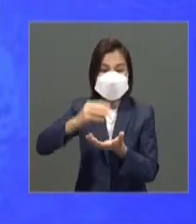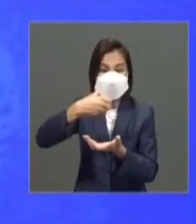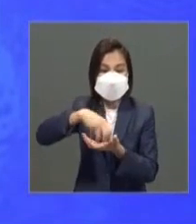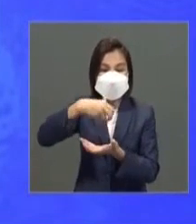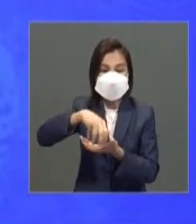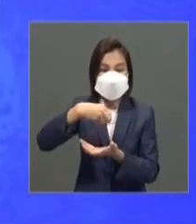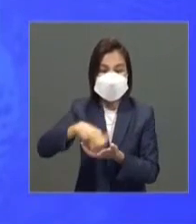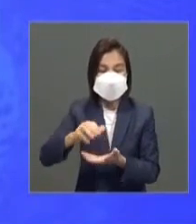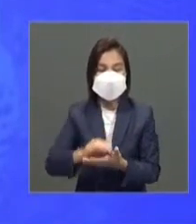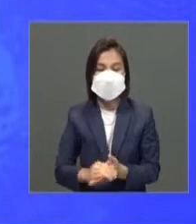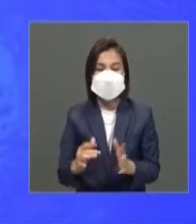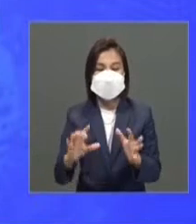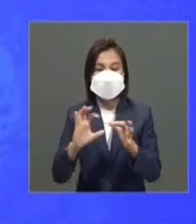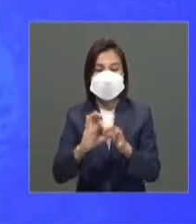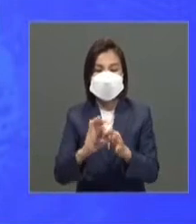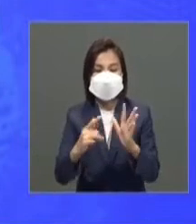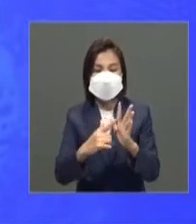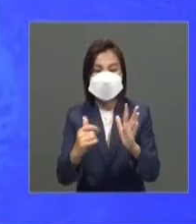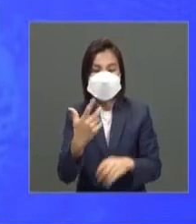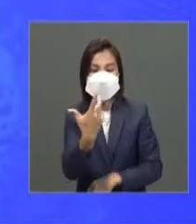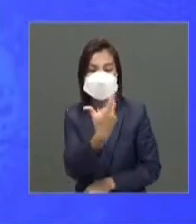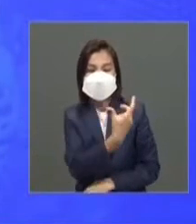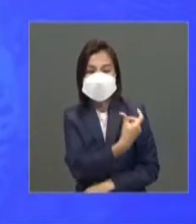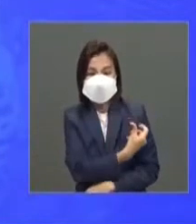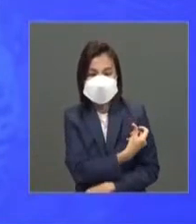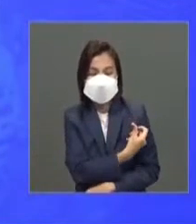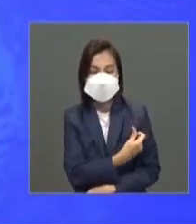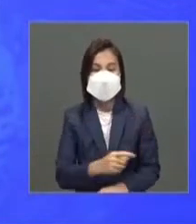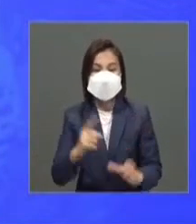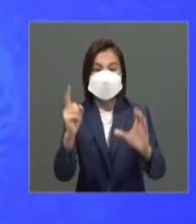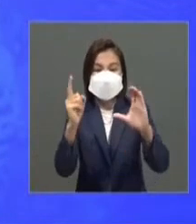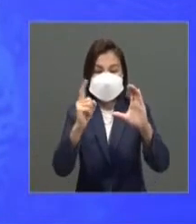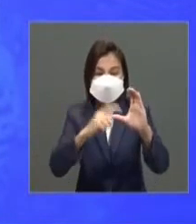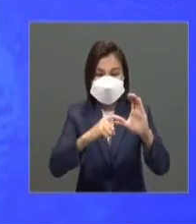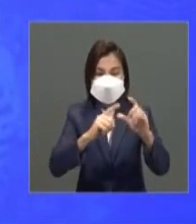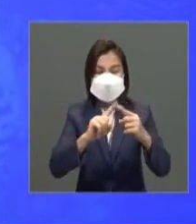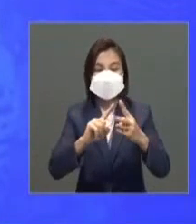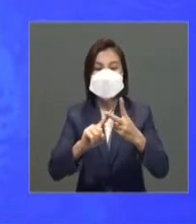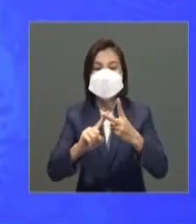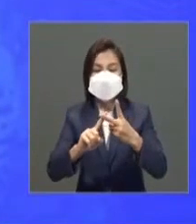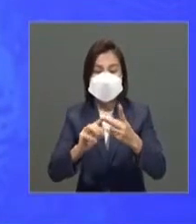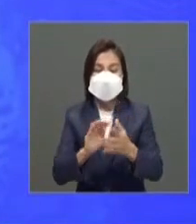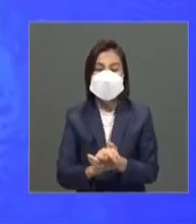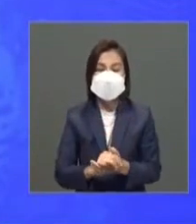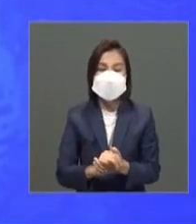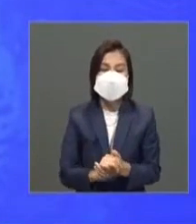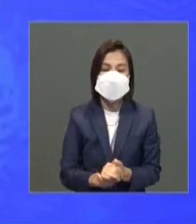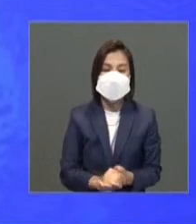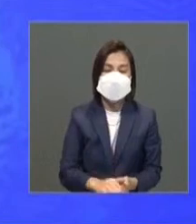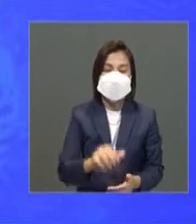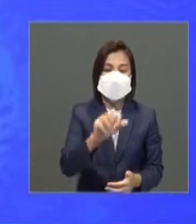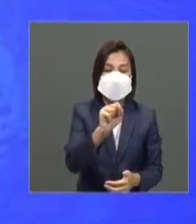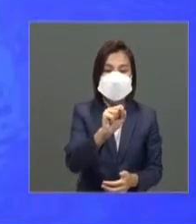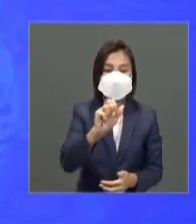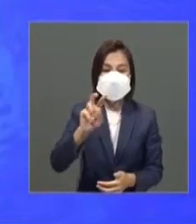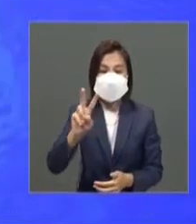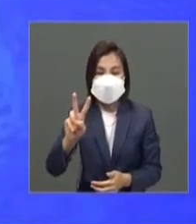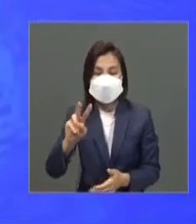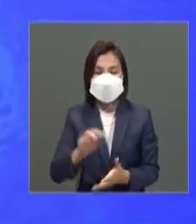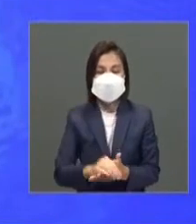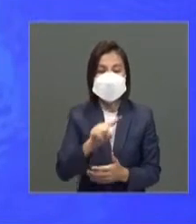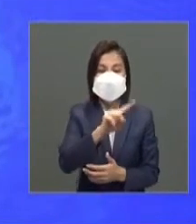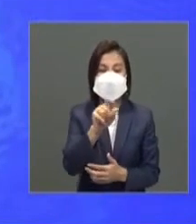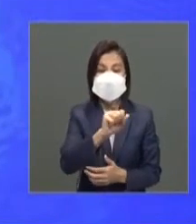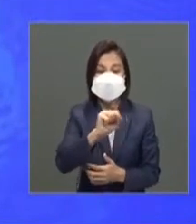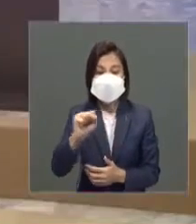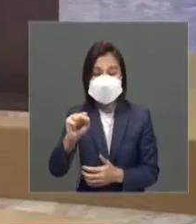ของการฉีดวัคซีนนะคะว่าณวันนี้เนี่ยไม่ว่าจะเป็นวัคซีนไฟเซอร์หรือว่าวัคซีนหลักของเรา2ชนิดก็คือซิโนแวคและแอสตราเซเนกามี